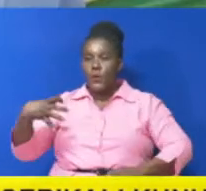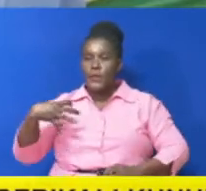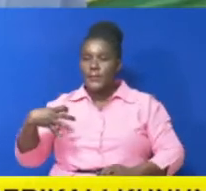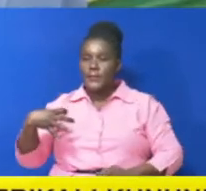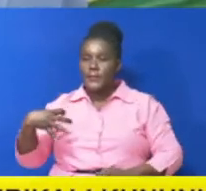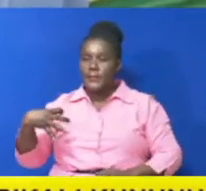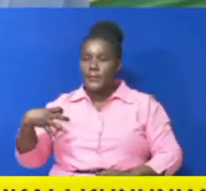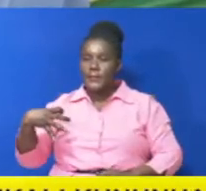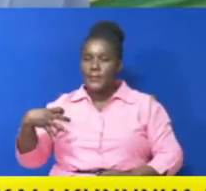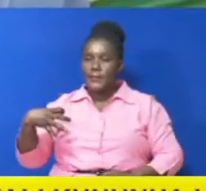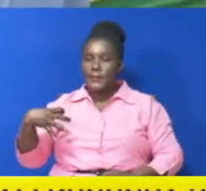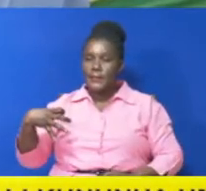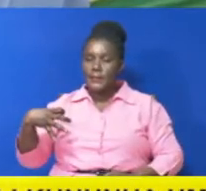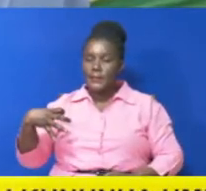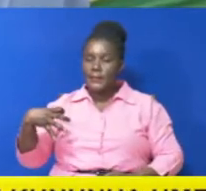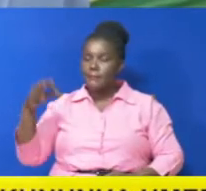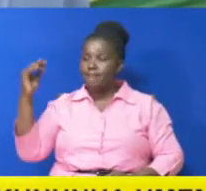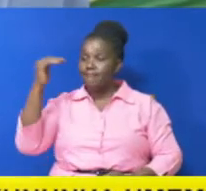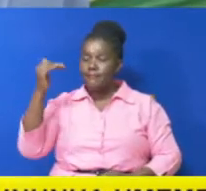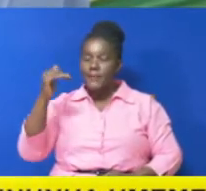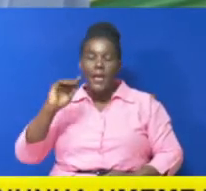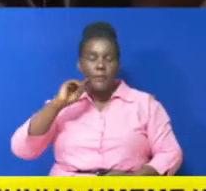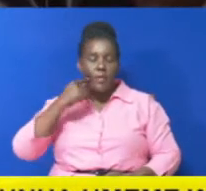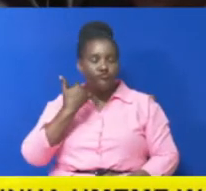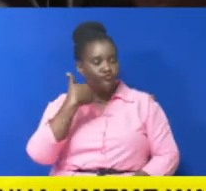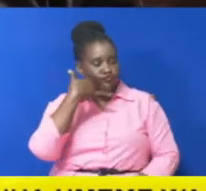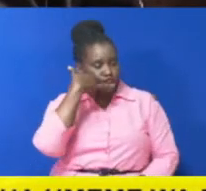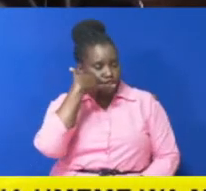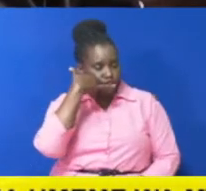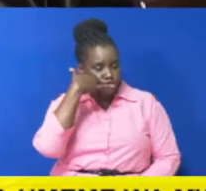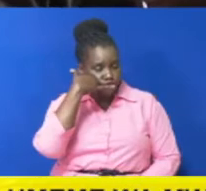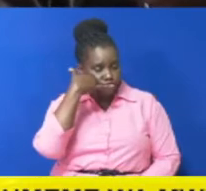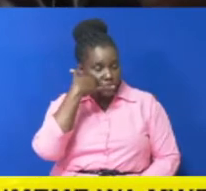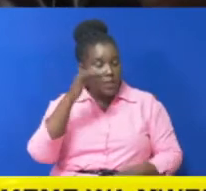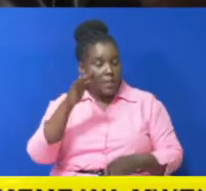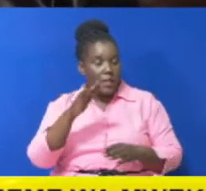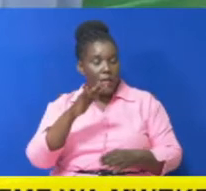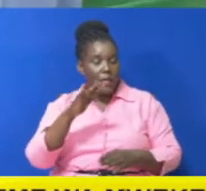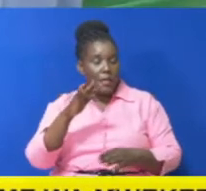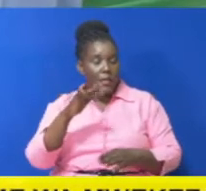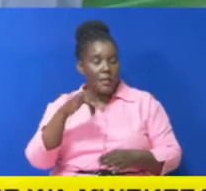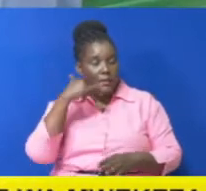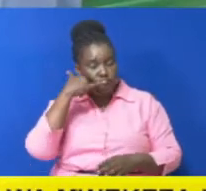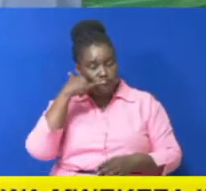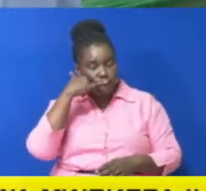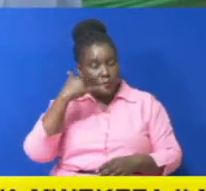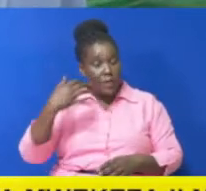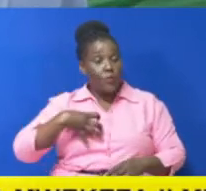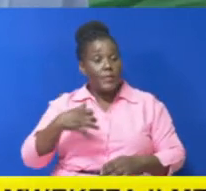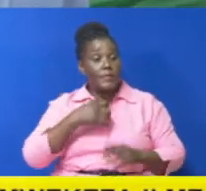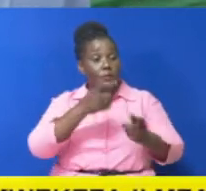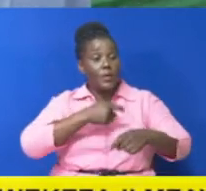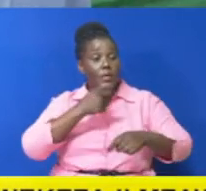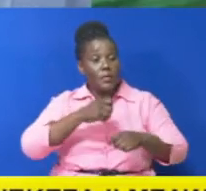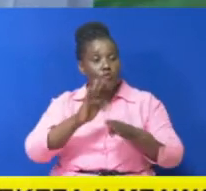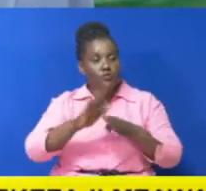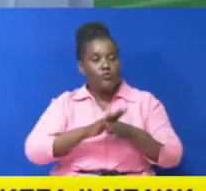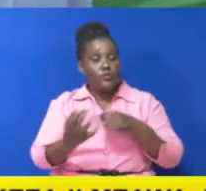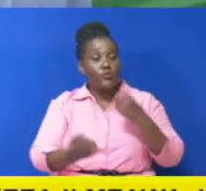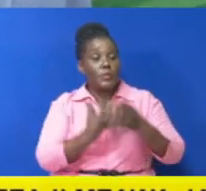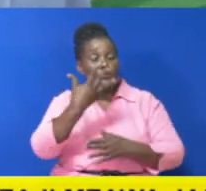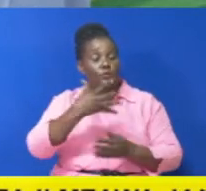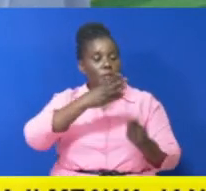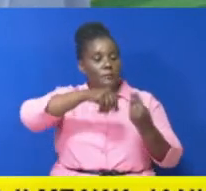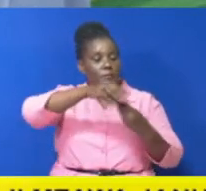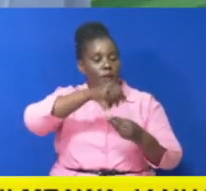anazungumza na Waziri wa Kilimo Hussein Bashe kuhusu uzinduzi wa mbolea ya ruzuku. Hakikishie tarehe 8 mwezi